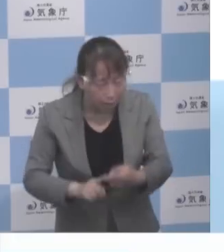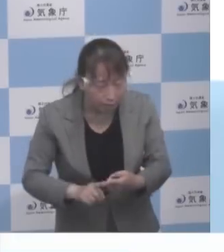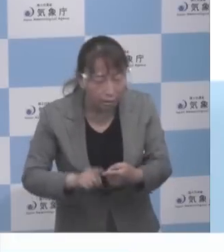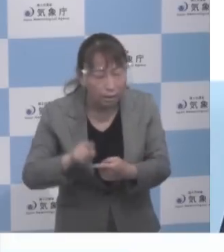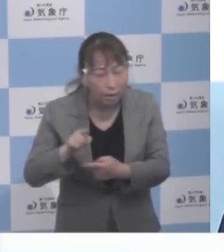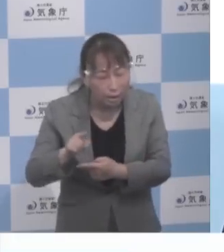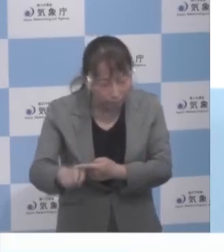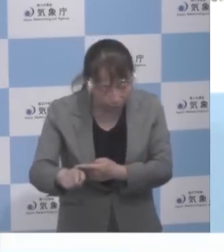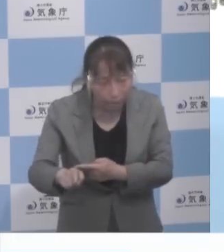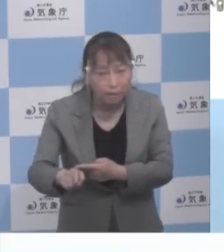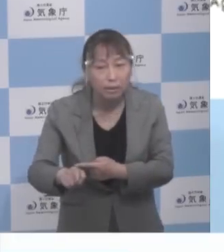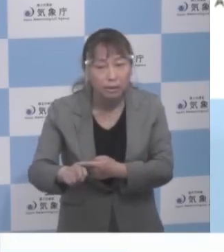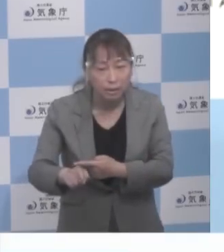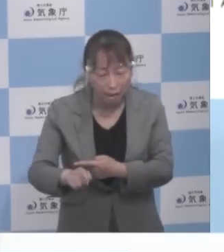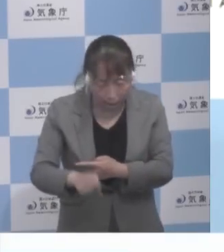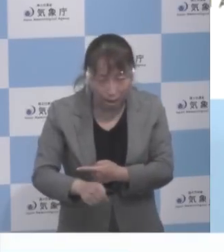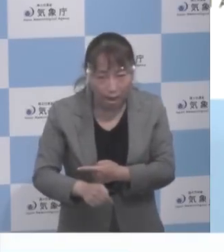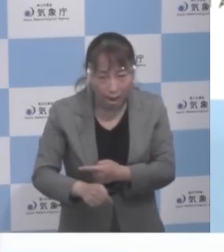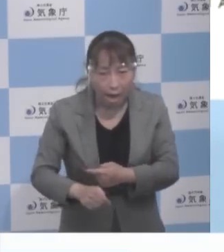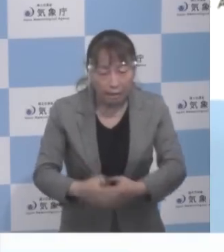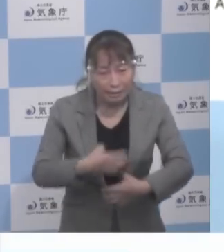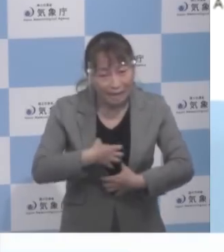。以上です。